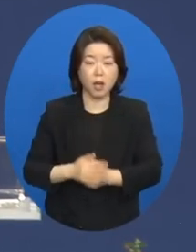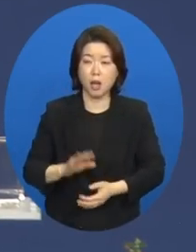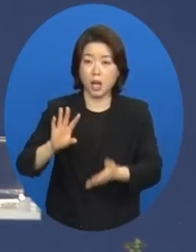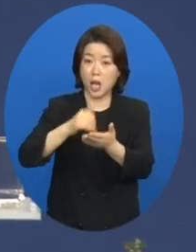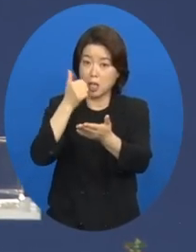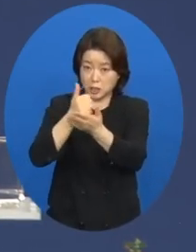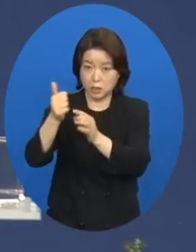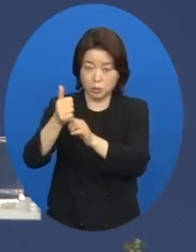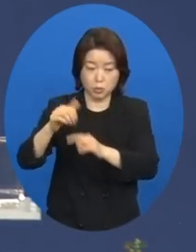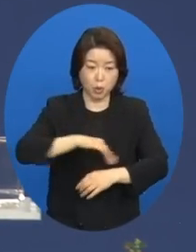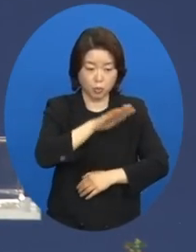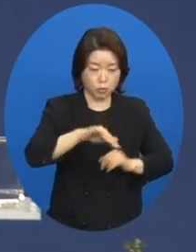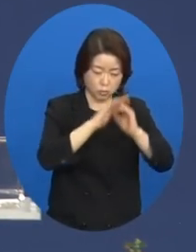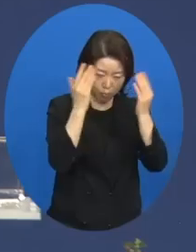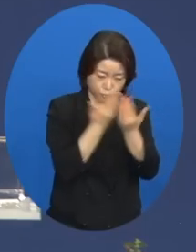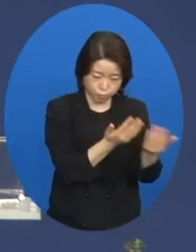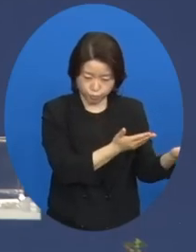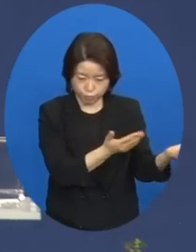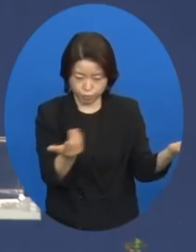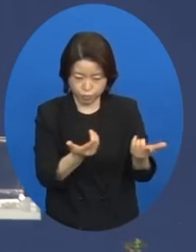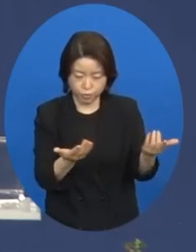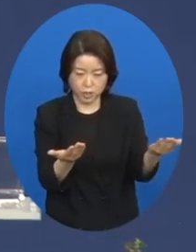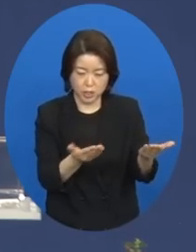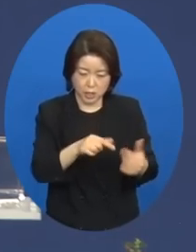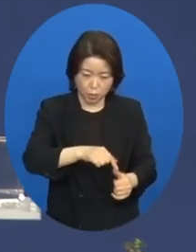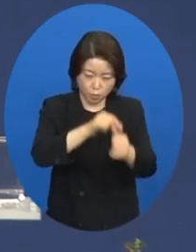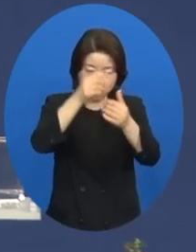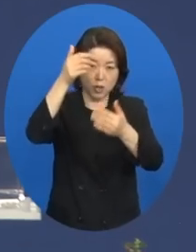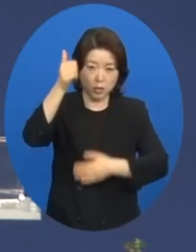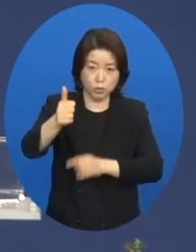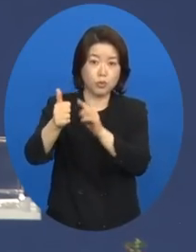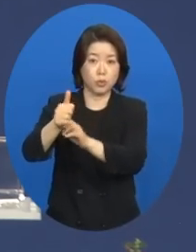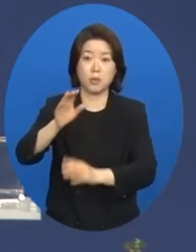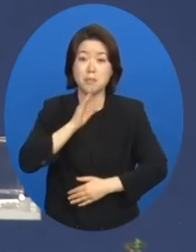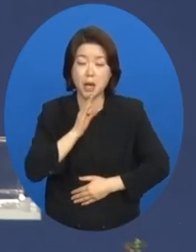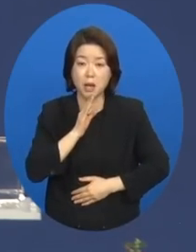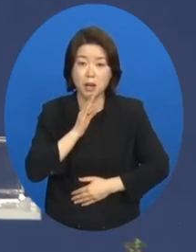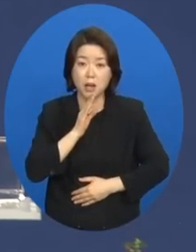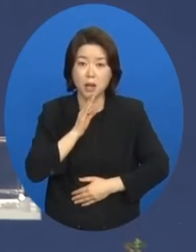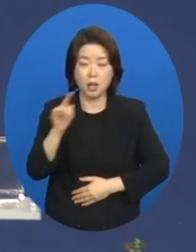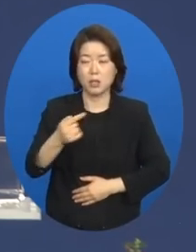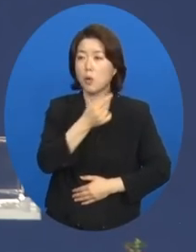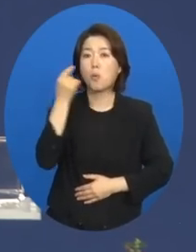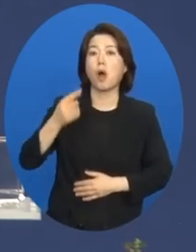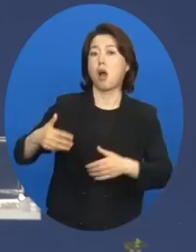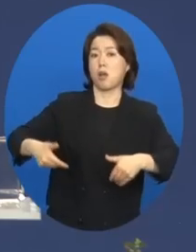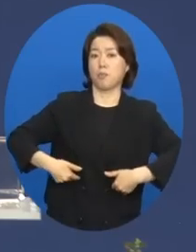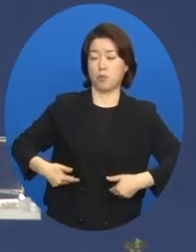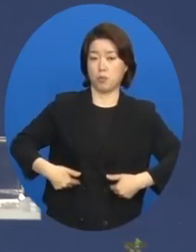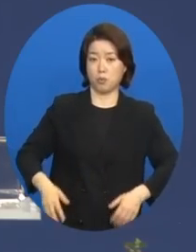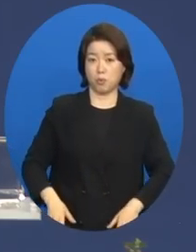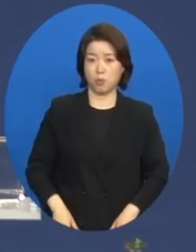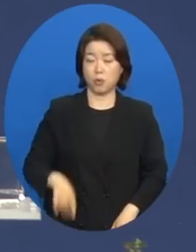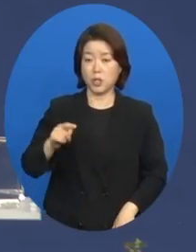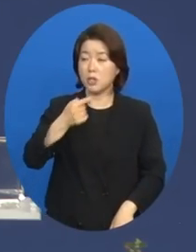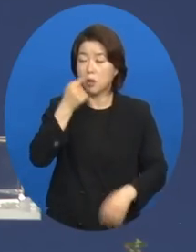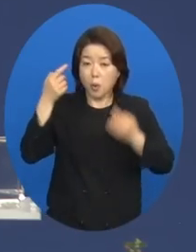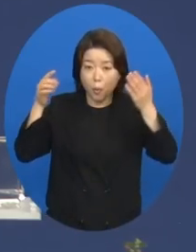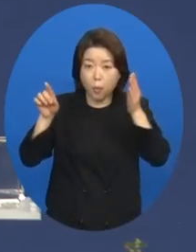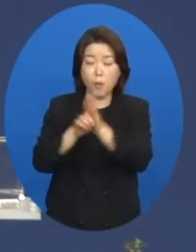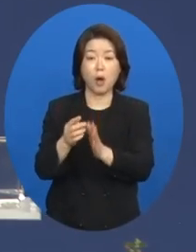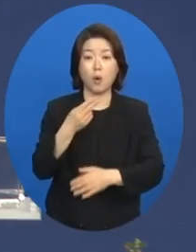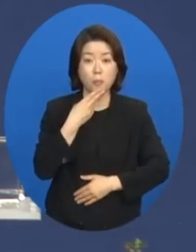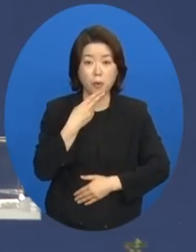즉 우리를 모든 일에서 구원하실 그리스도이신가 라고 하는 겁니다 이거 확인해야 돼요 이거에 대한 확신이